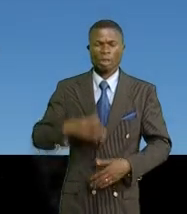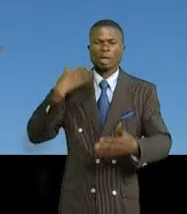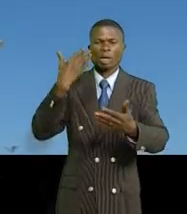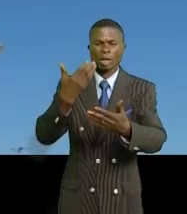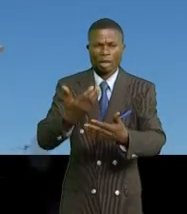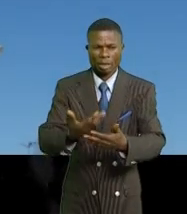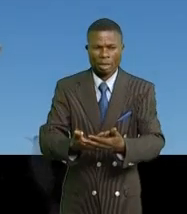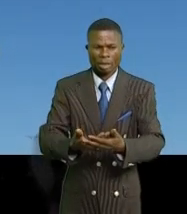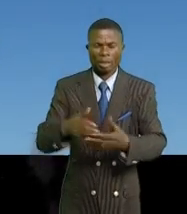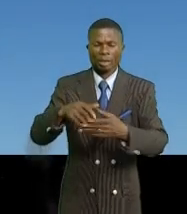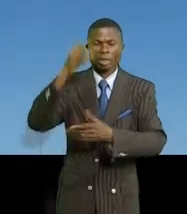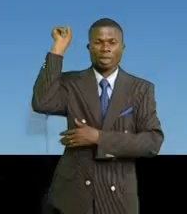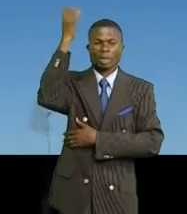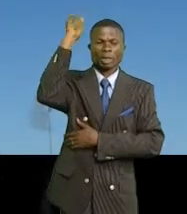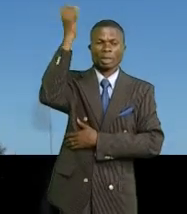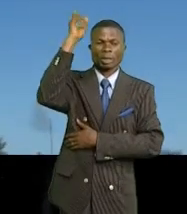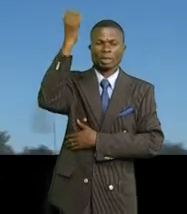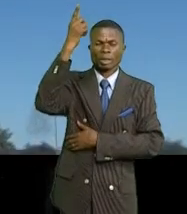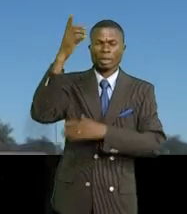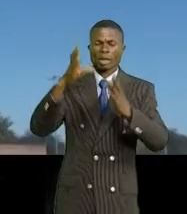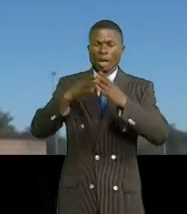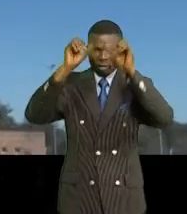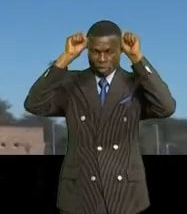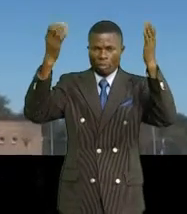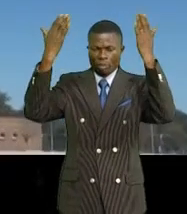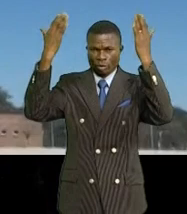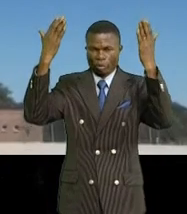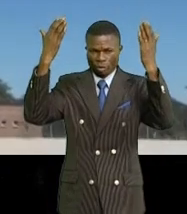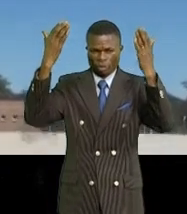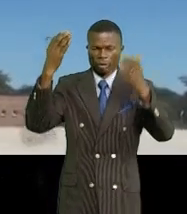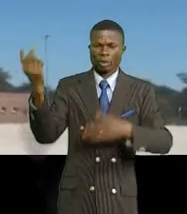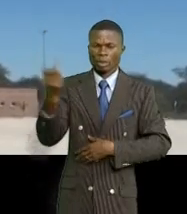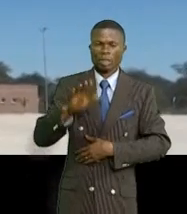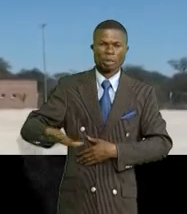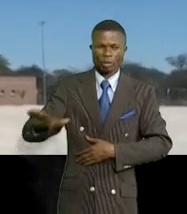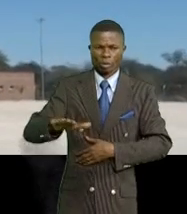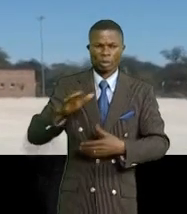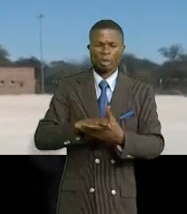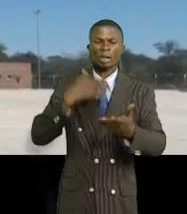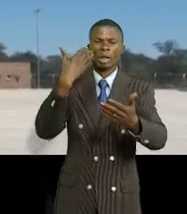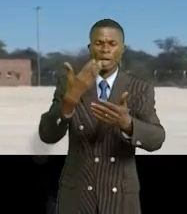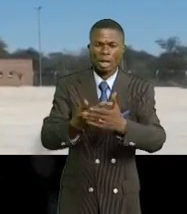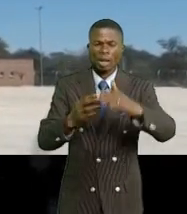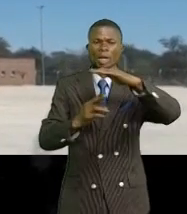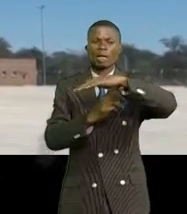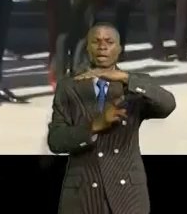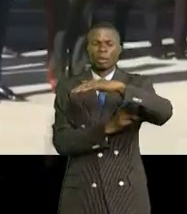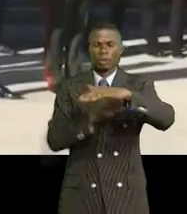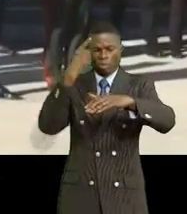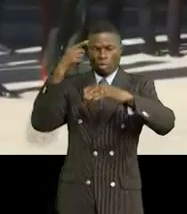en hélicoptère ensemble avec le président zambien Edgar Chagwalougou à Kazungula du côté